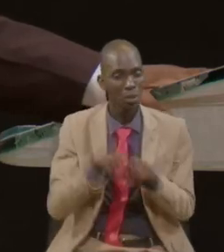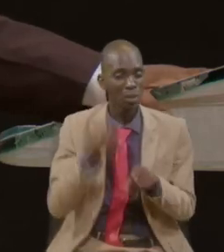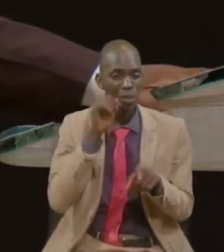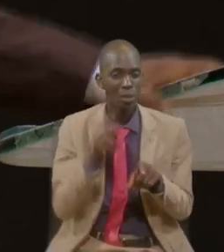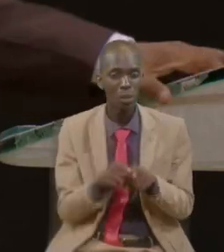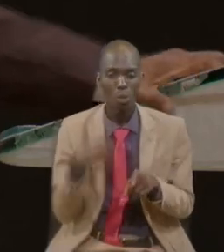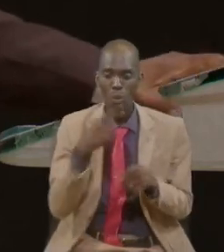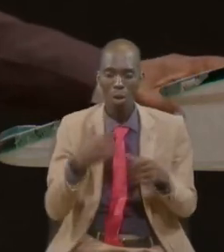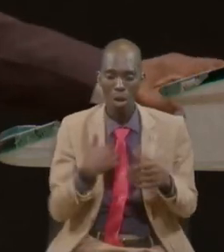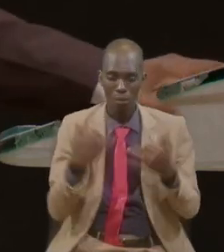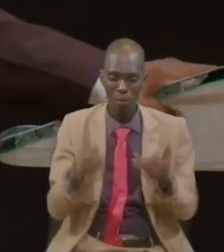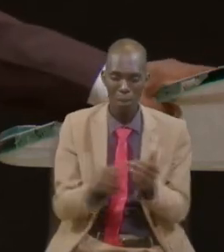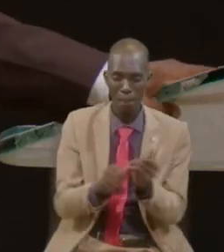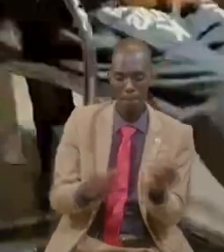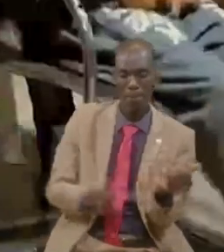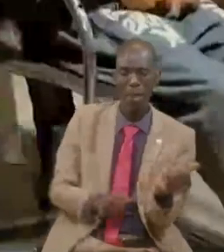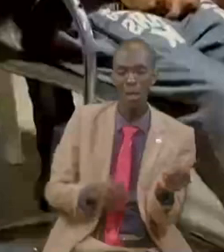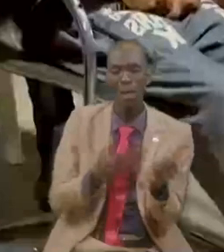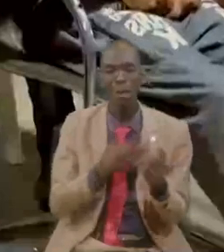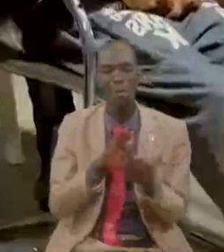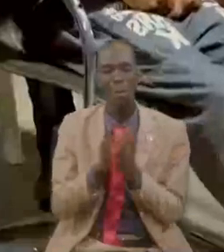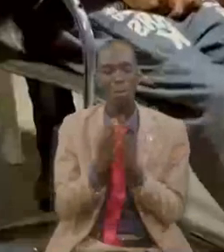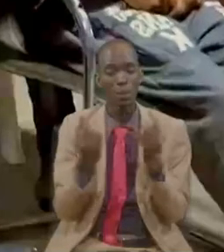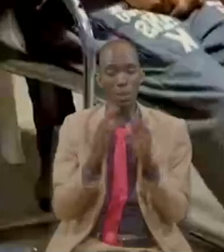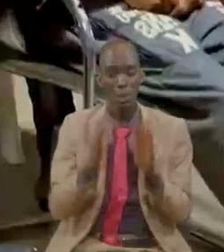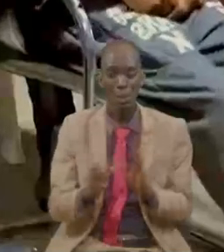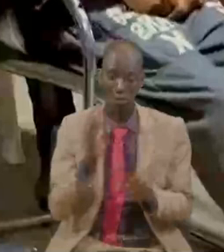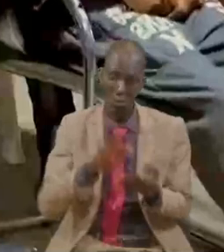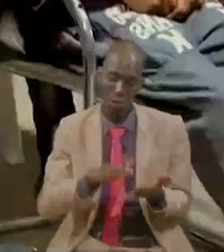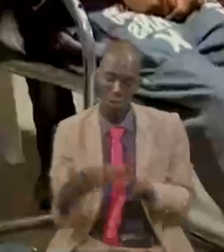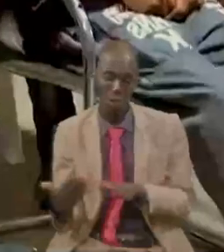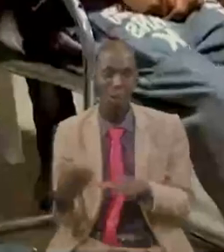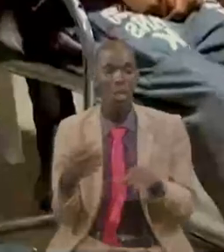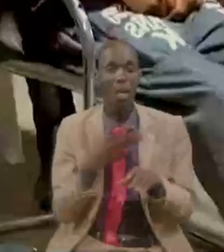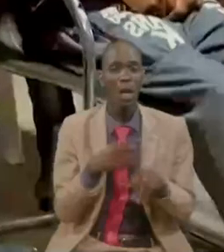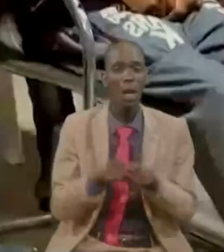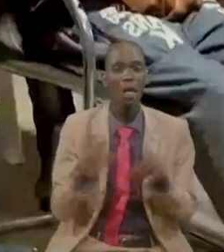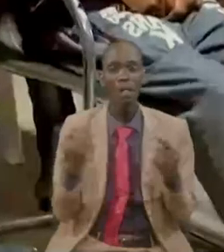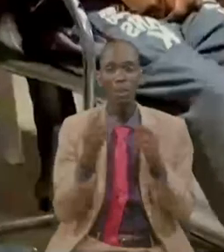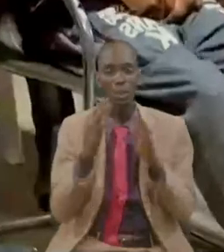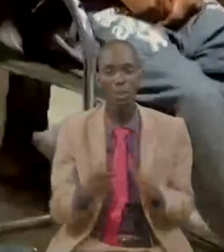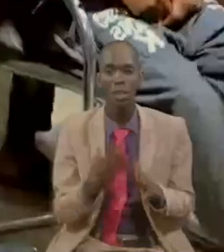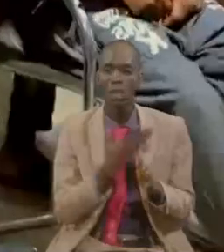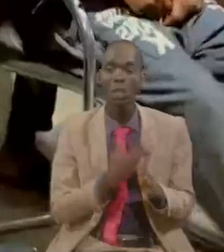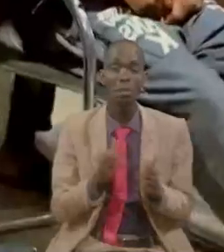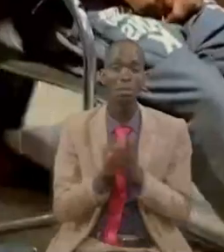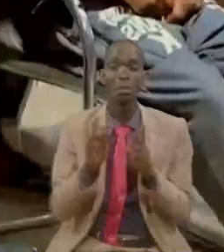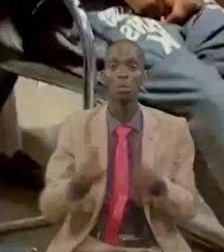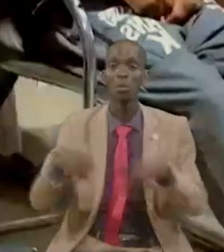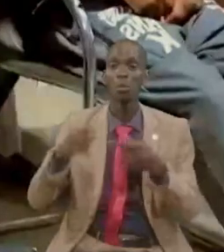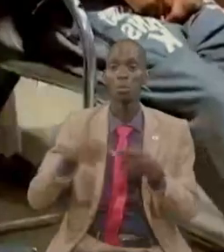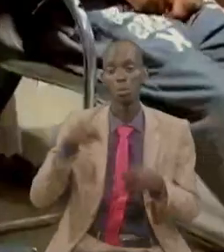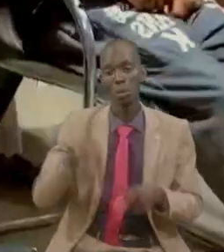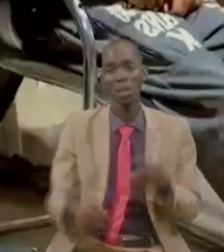un rétrograde est devenu pécheur. S'il meurt dans l'état là, il meurt en tant que pécheur, il ira en